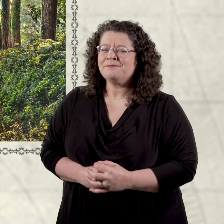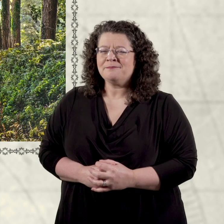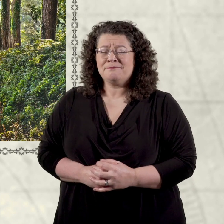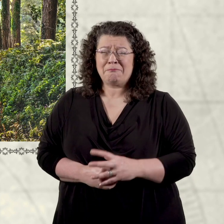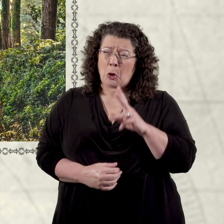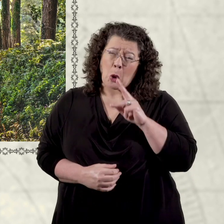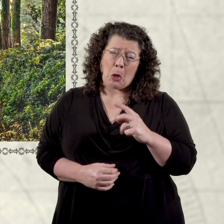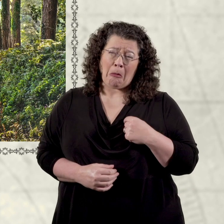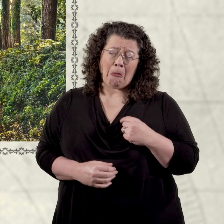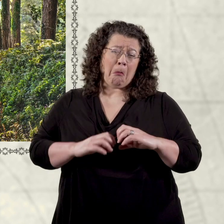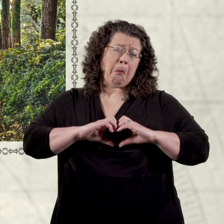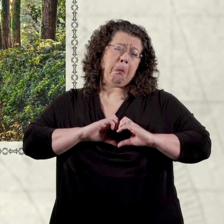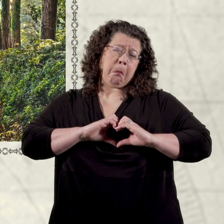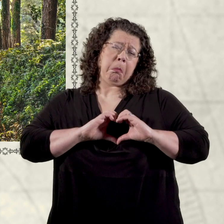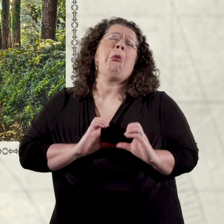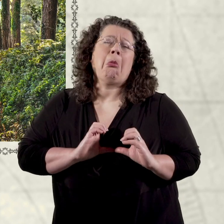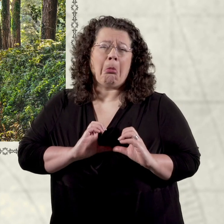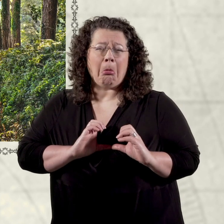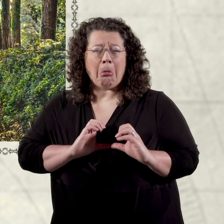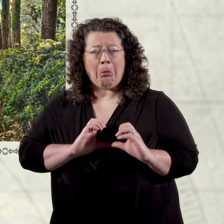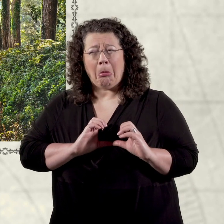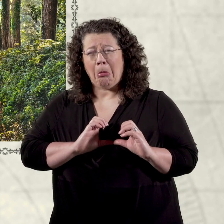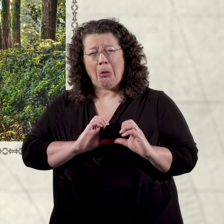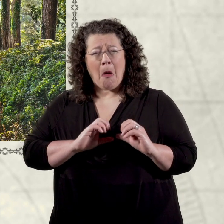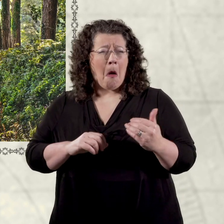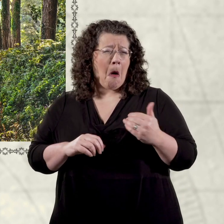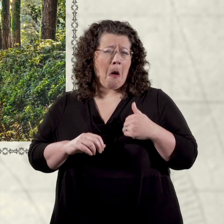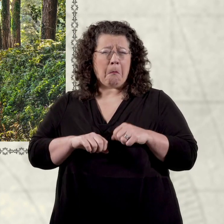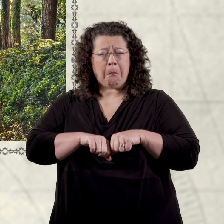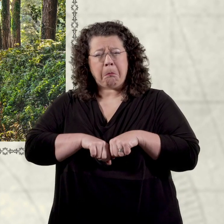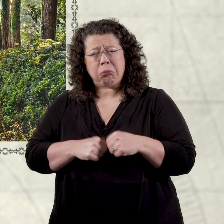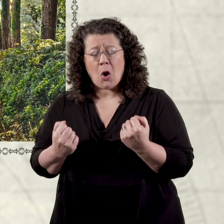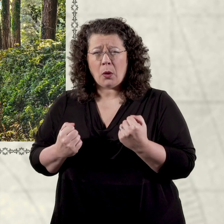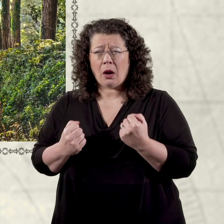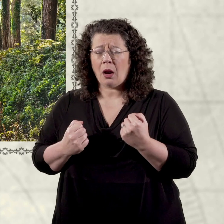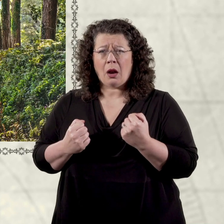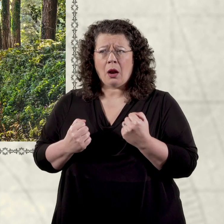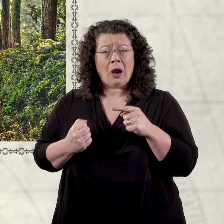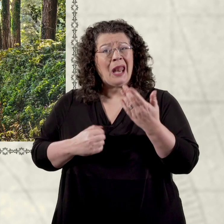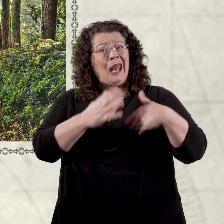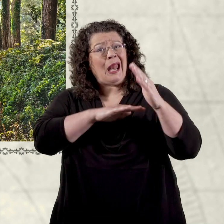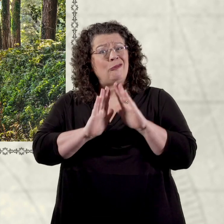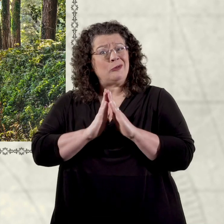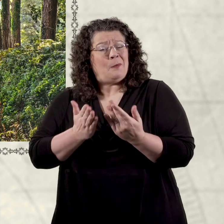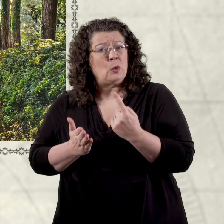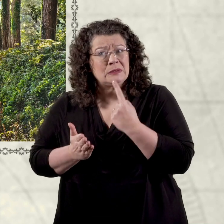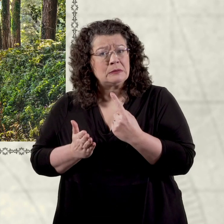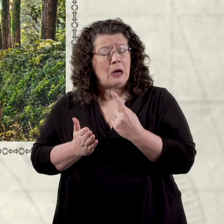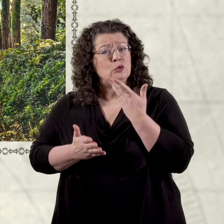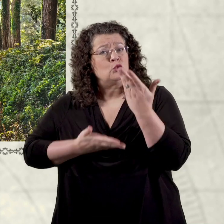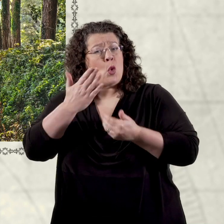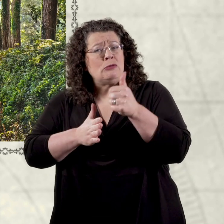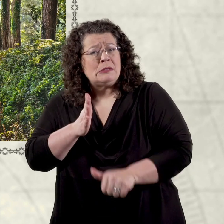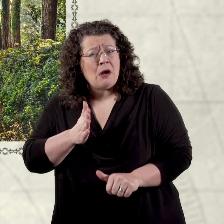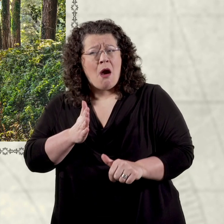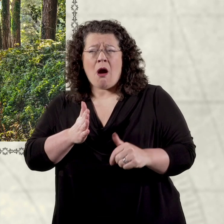Sbiwch arnai, yn torri'n nghalon. Yn ôl y llyfrau hanes ma, dyma lle mae'n stori i'n